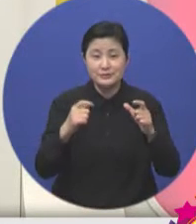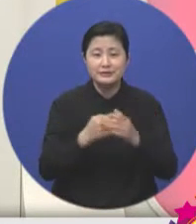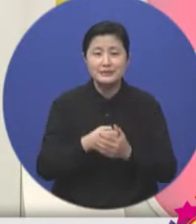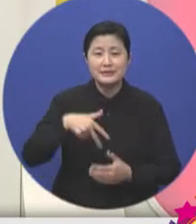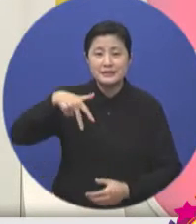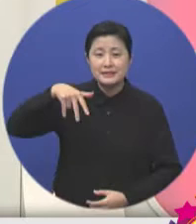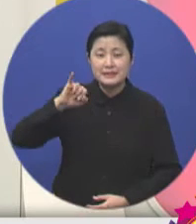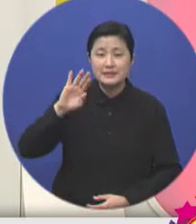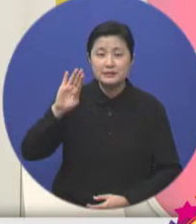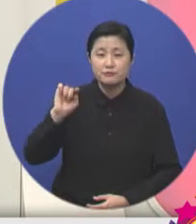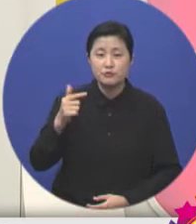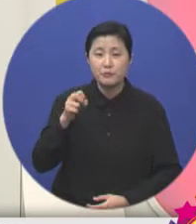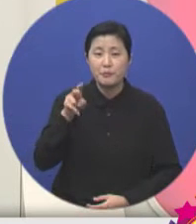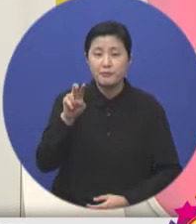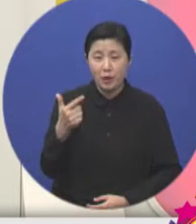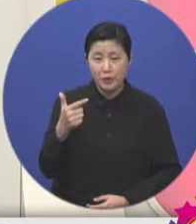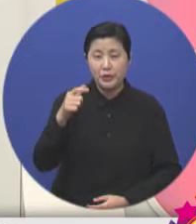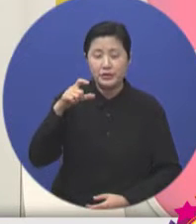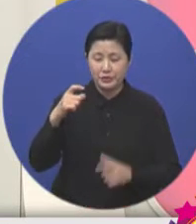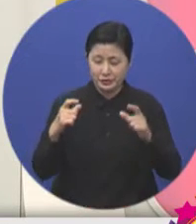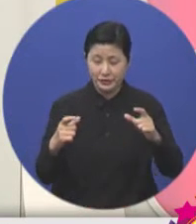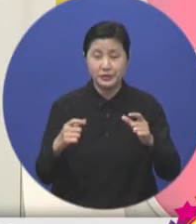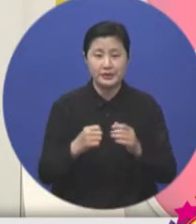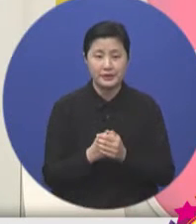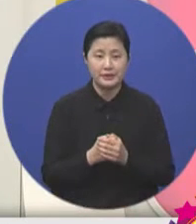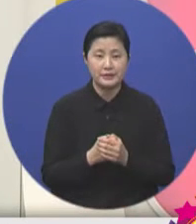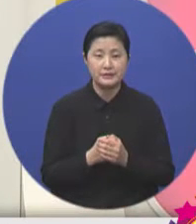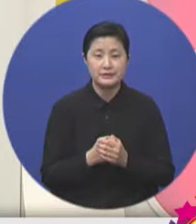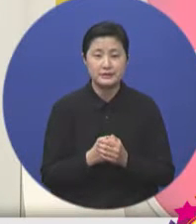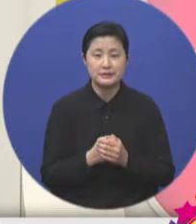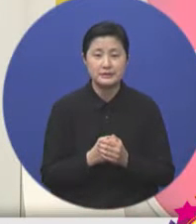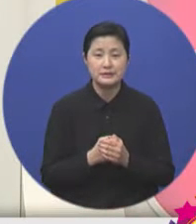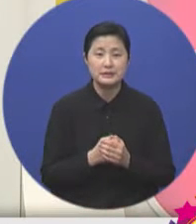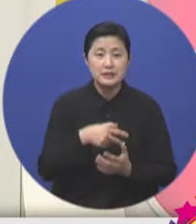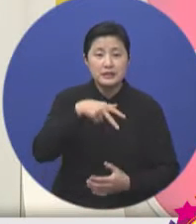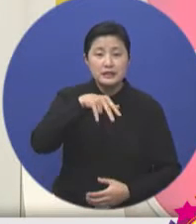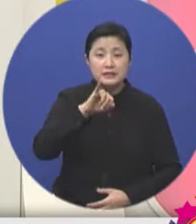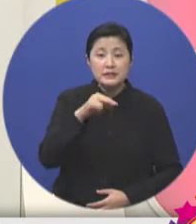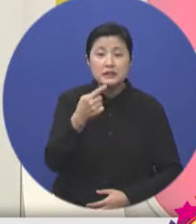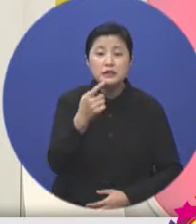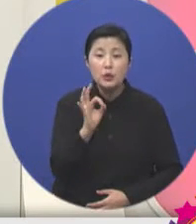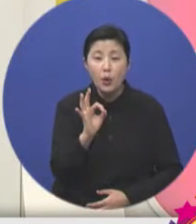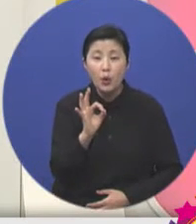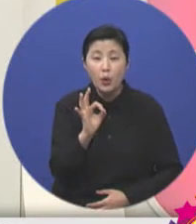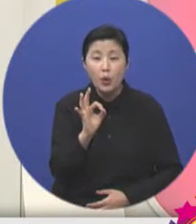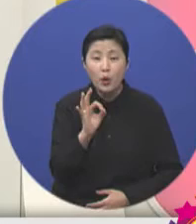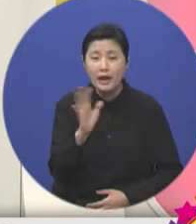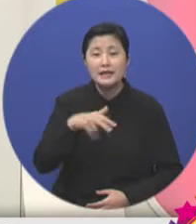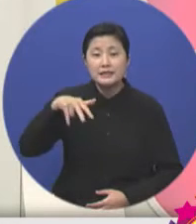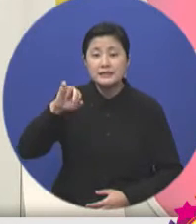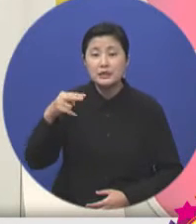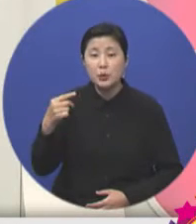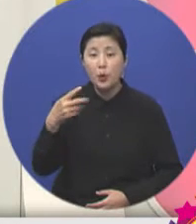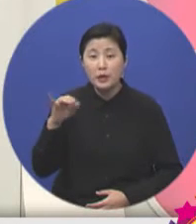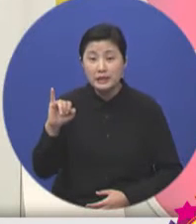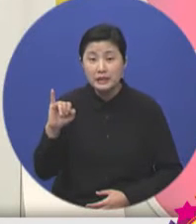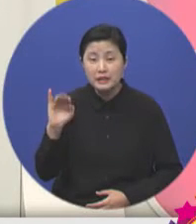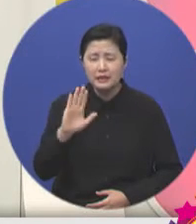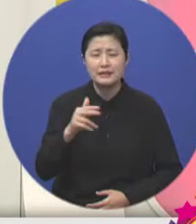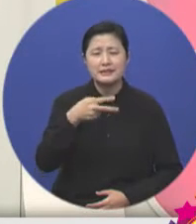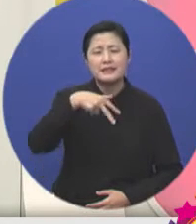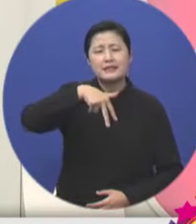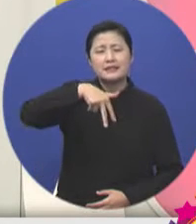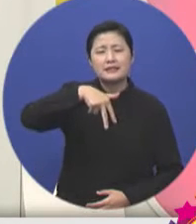비금면이에요. 네. 비금면 지동이에요. 기동. 아, 지돌이. 응. 아니, 아.